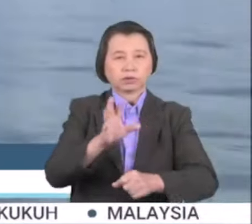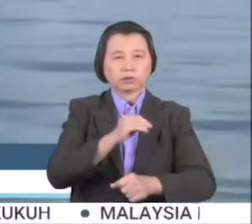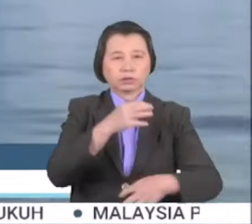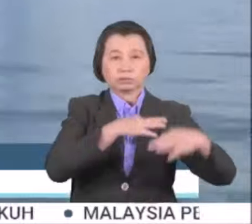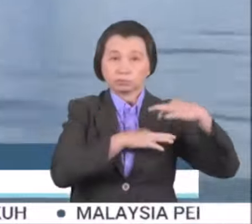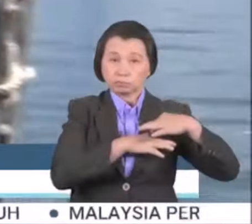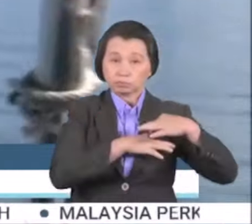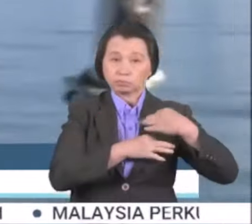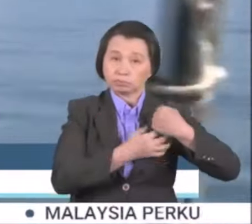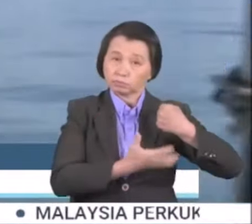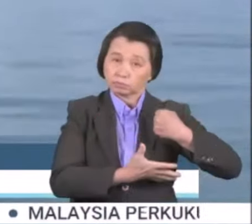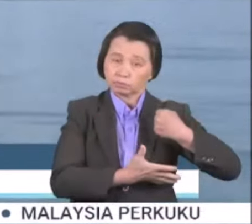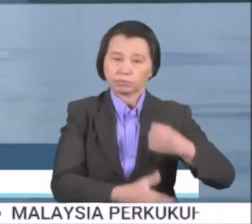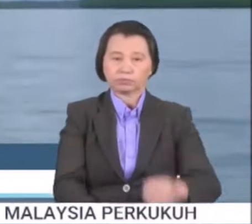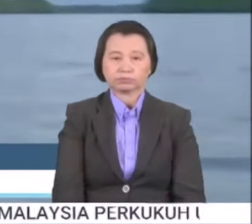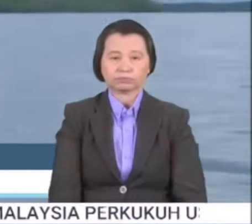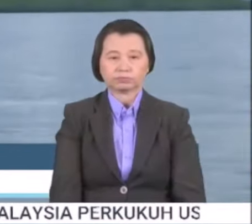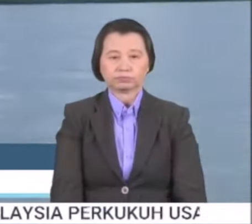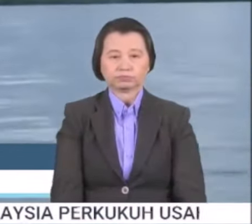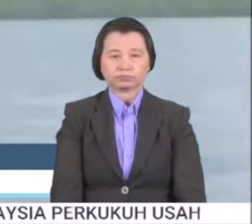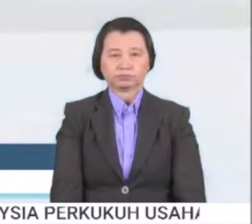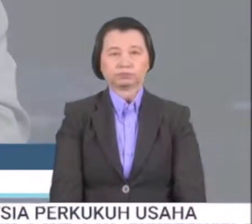pendapatan.